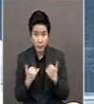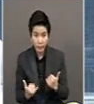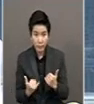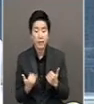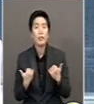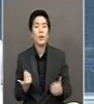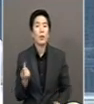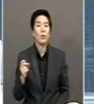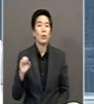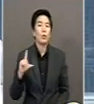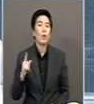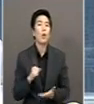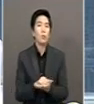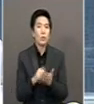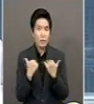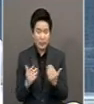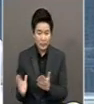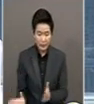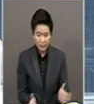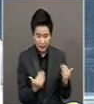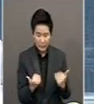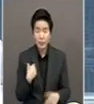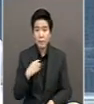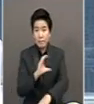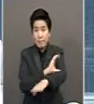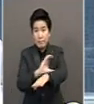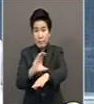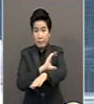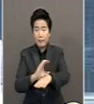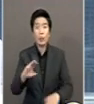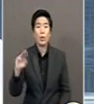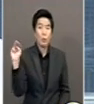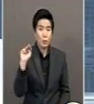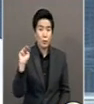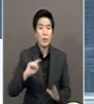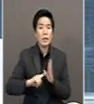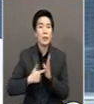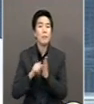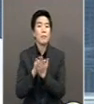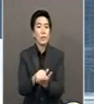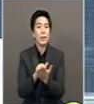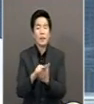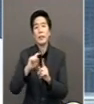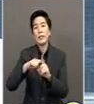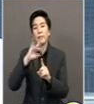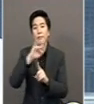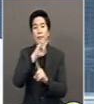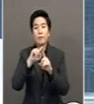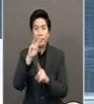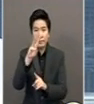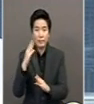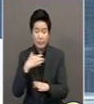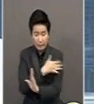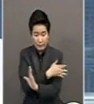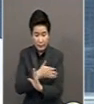คุณผู้ชมครับพูดถึงการให้บริการนะครับรถไฟฟ้าสายสีม่วงนะครับก็เปิดให้บริการมาตั้งแต่เมื่อวันที่6สิงหาคมที ่ ผ่านมาก็